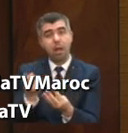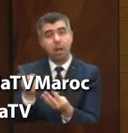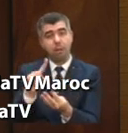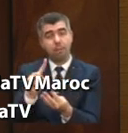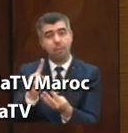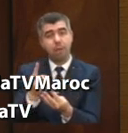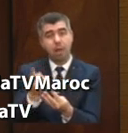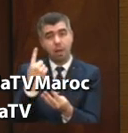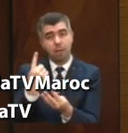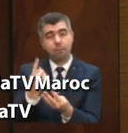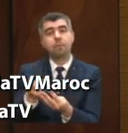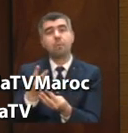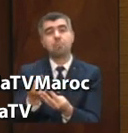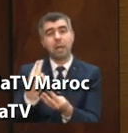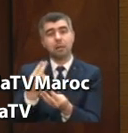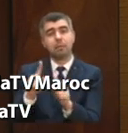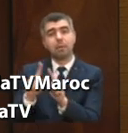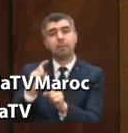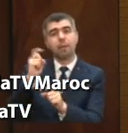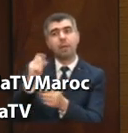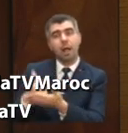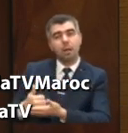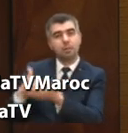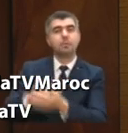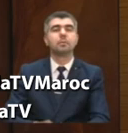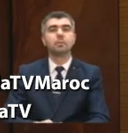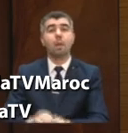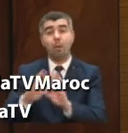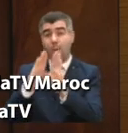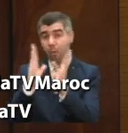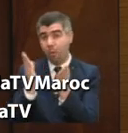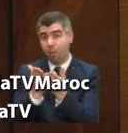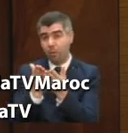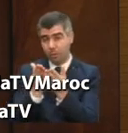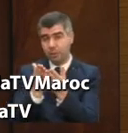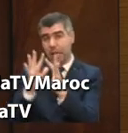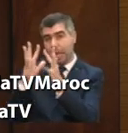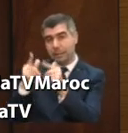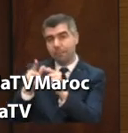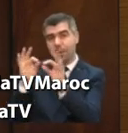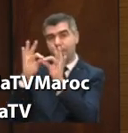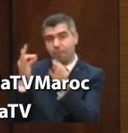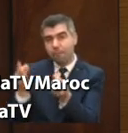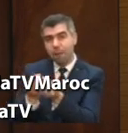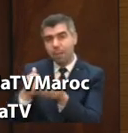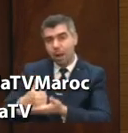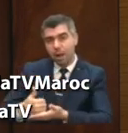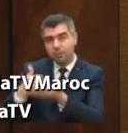للأسرة الواحدة حسب عدد أفرادها، وبلغ إجمالي الأسر المحددة